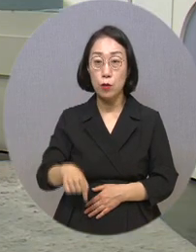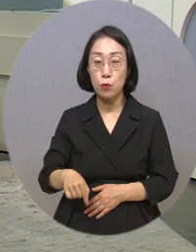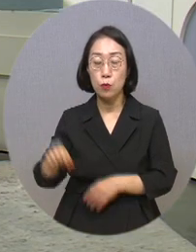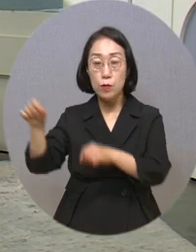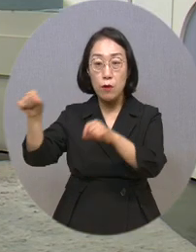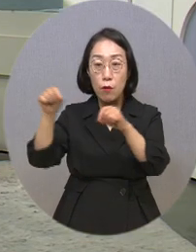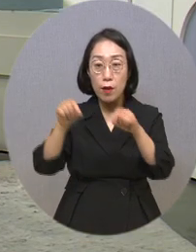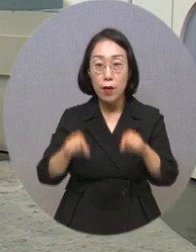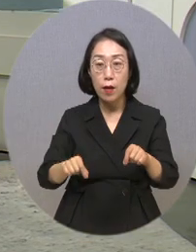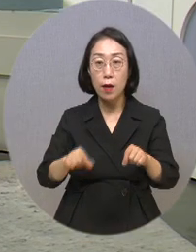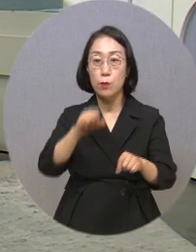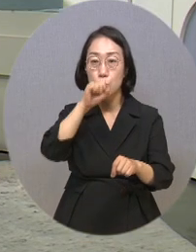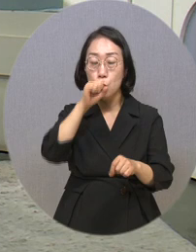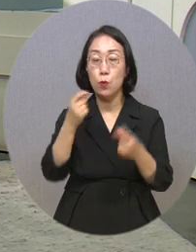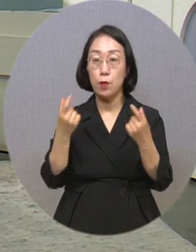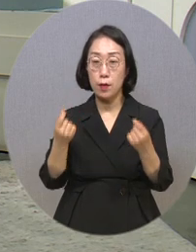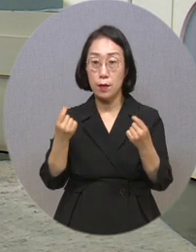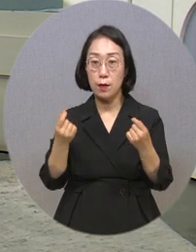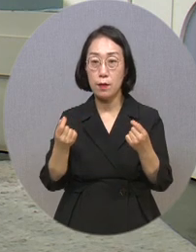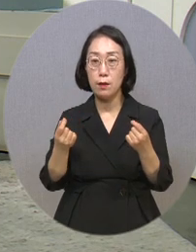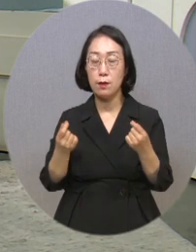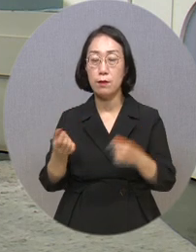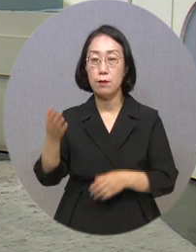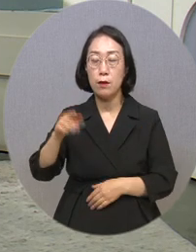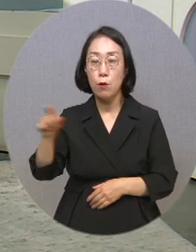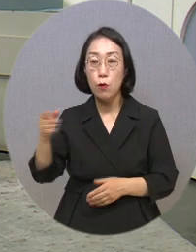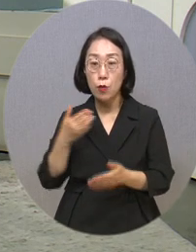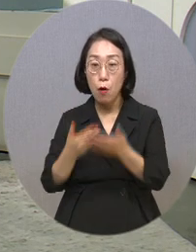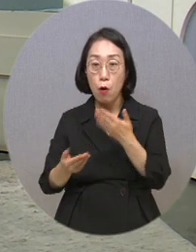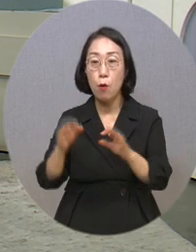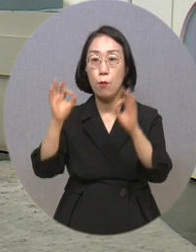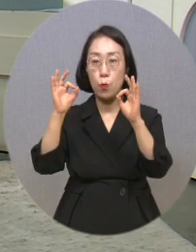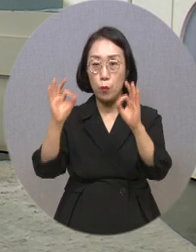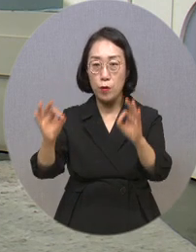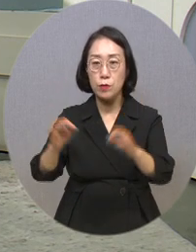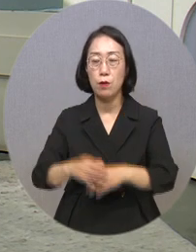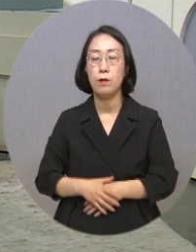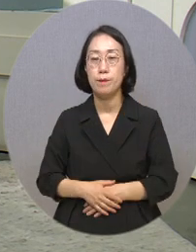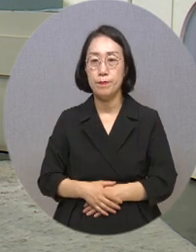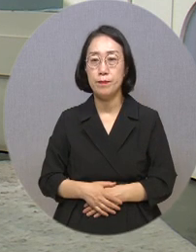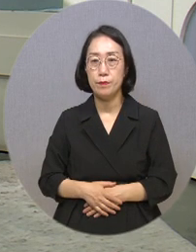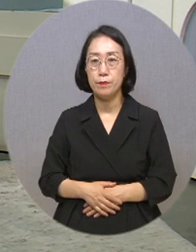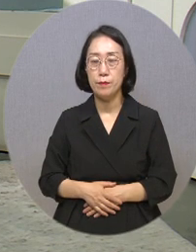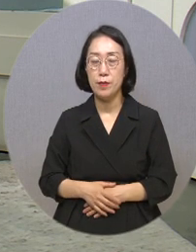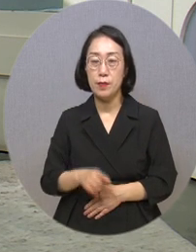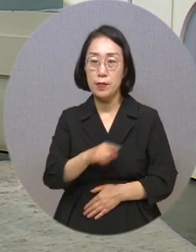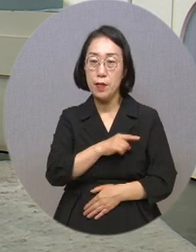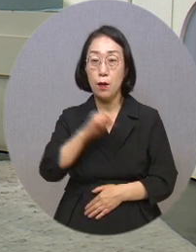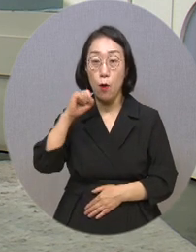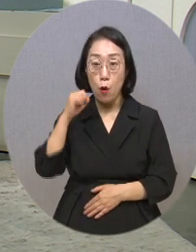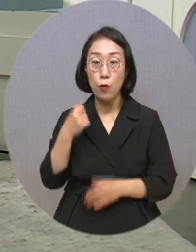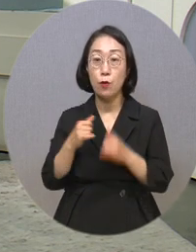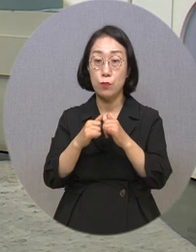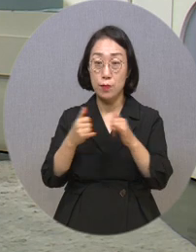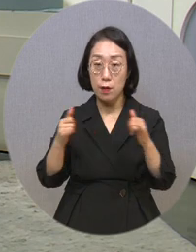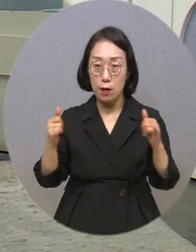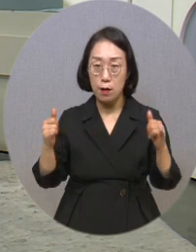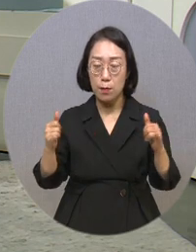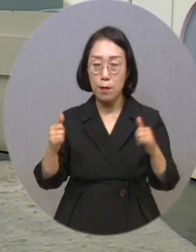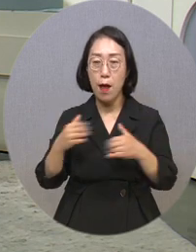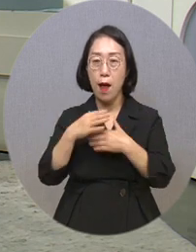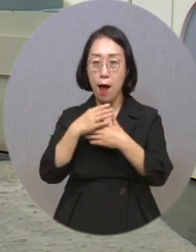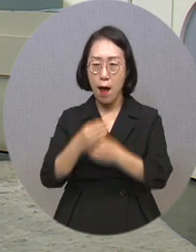않겠냐 해서 이제 오게 된 건데 그런 걸 경험하면서 아 정말 제일 어려운 사람들이 편하게 살 수